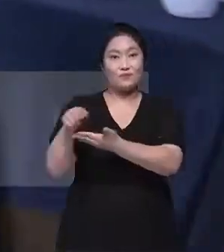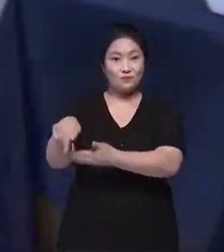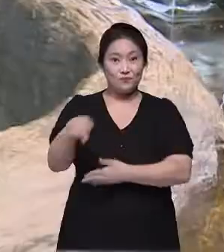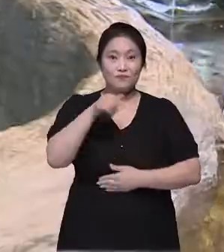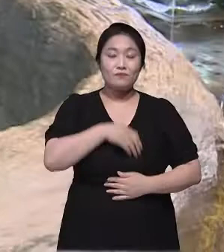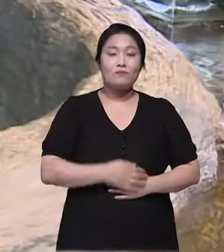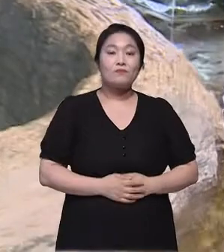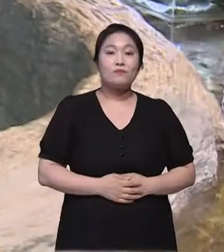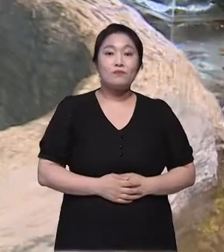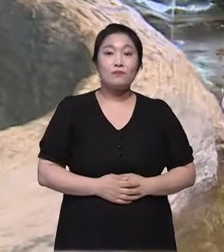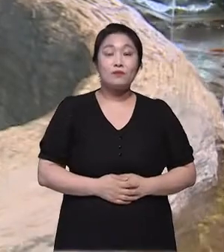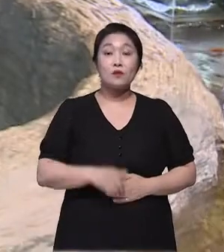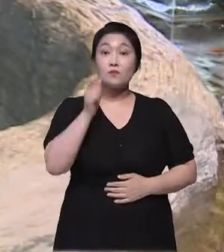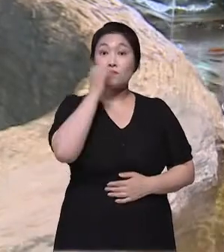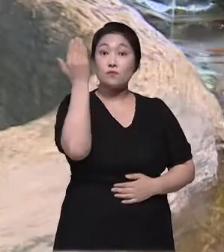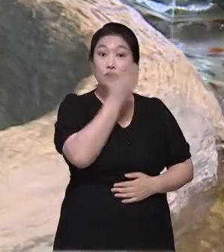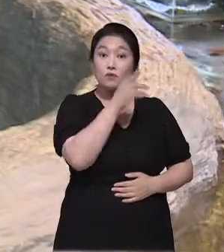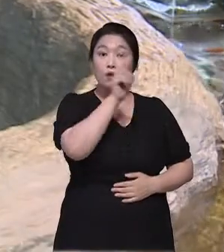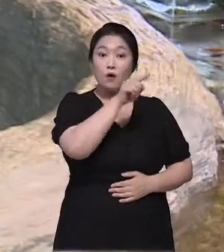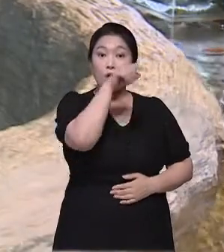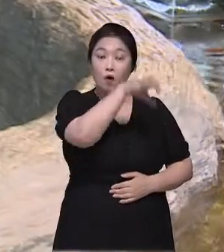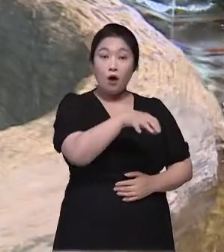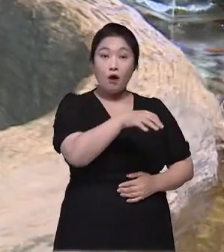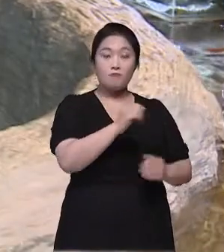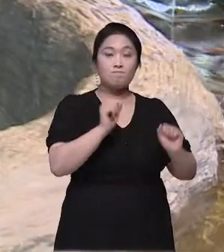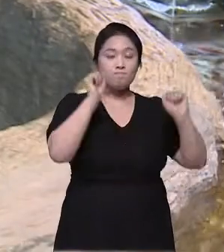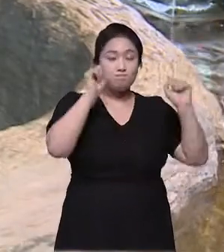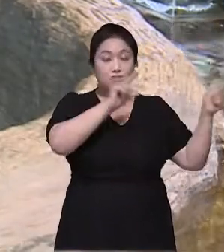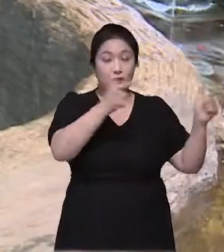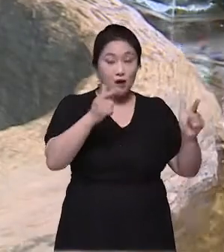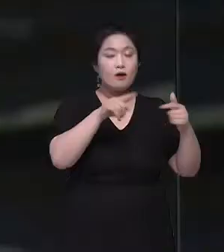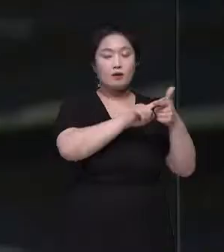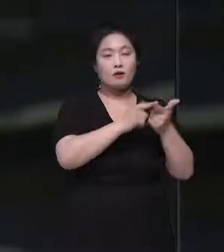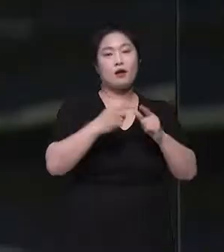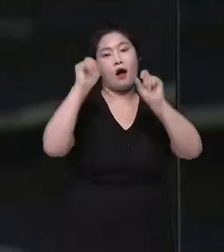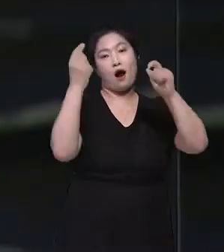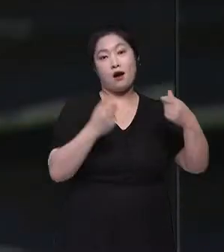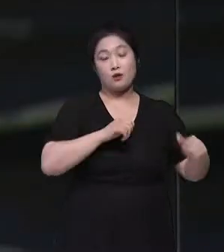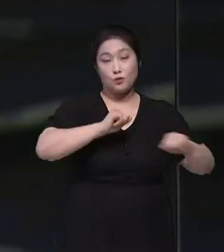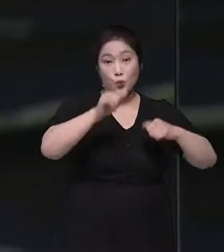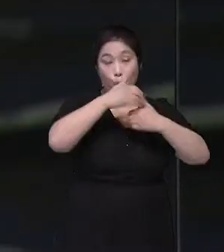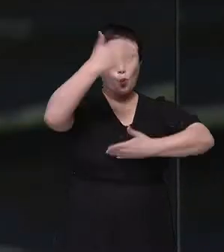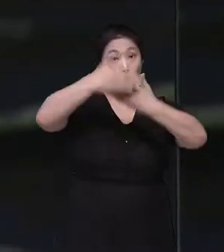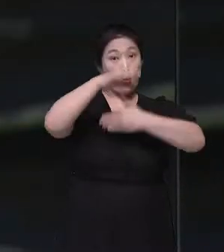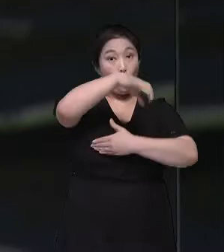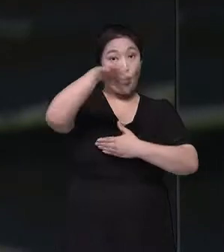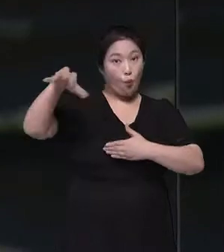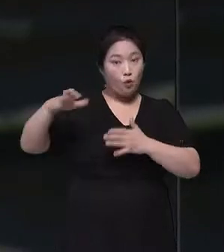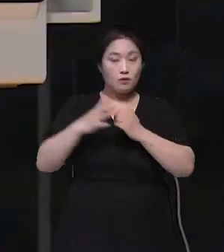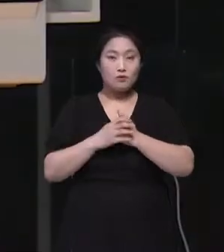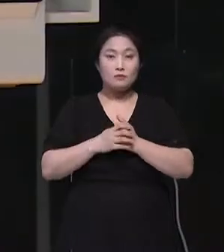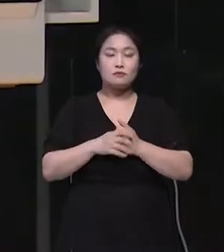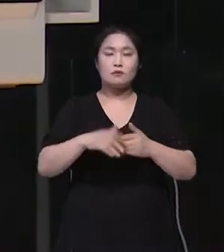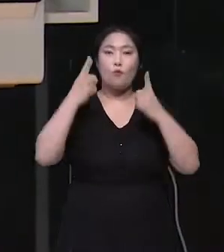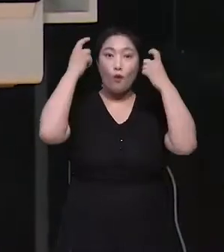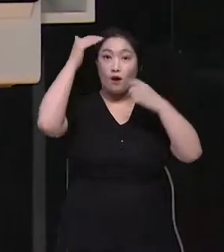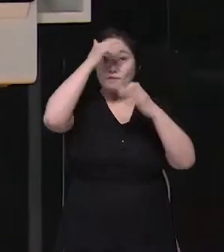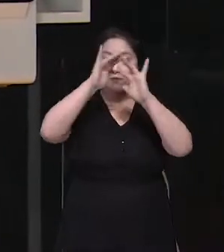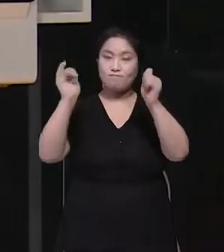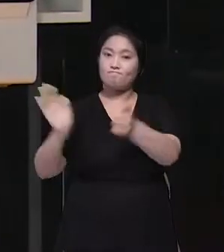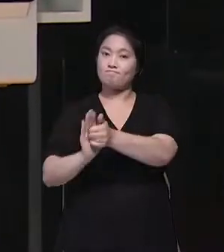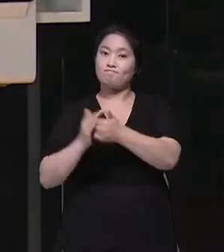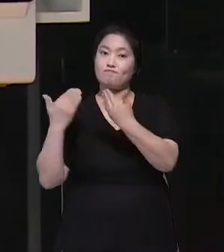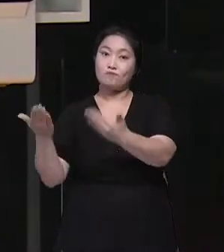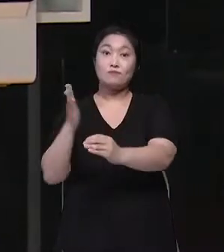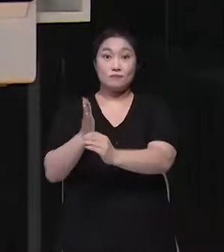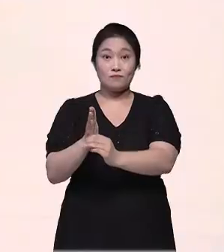고객들이었습니다. 여수의 한 레저업체도 입장권 할인에 나섰고 영화관들은 우대 가격으로 관람 기회를